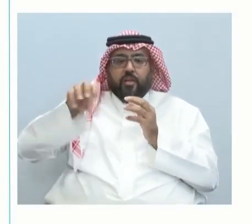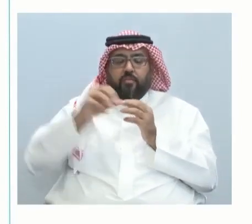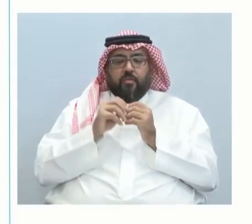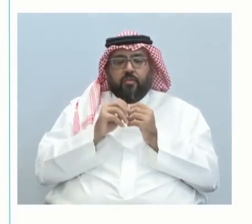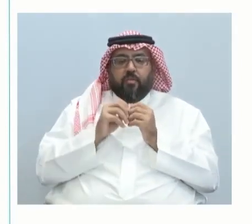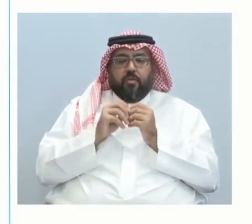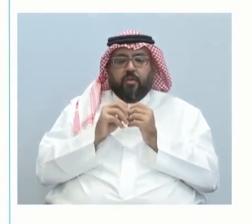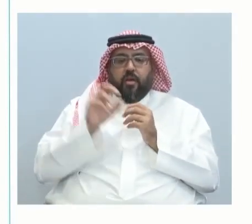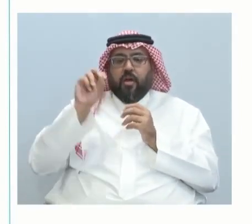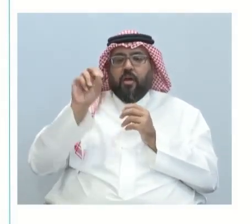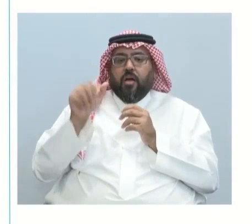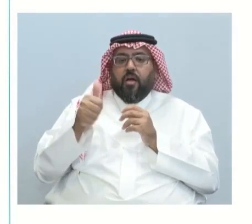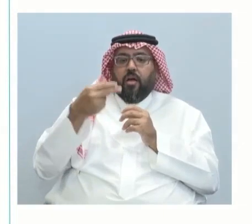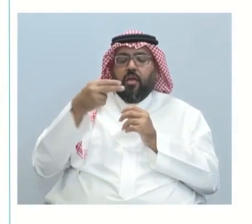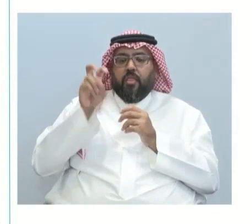على انه قاعده